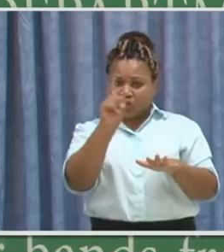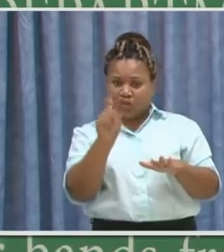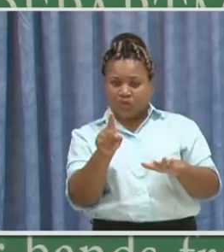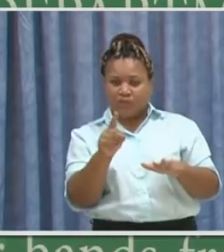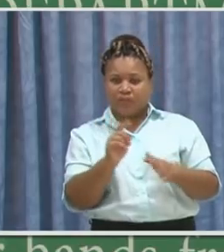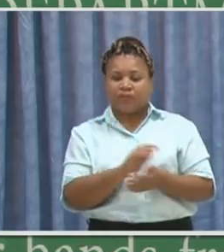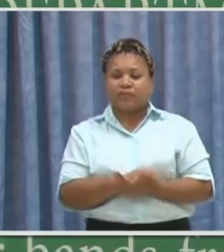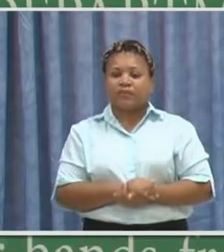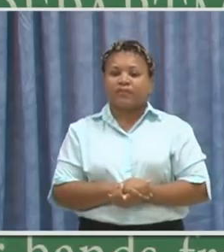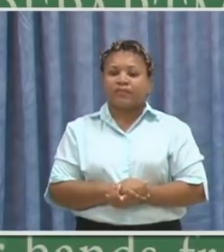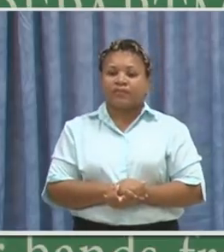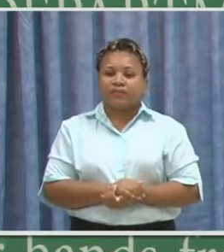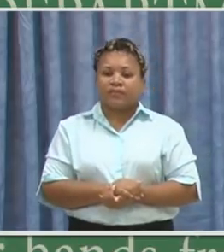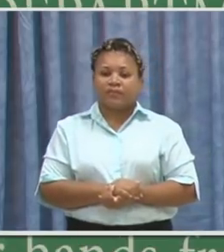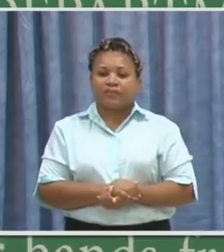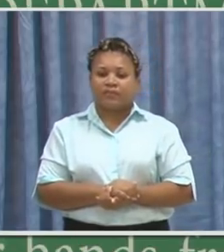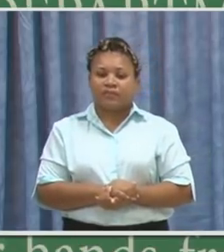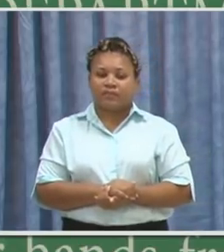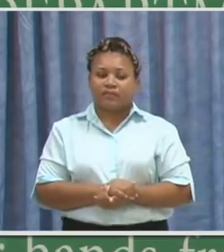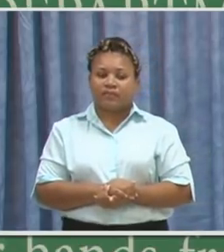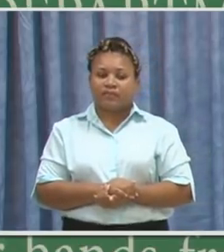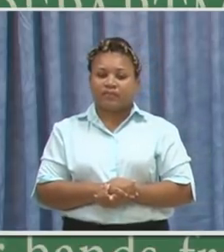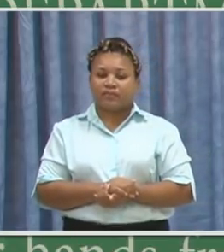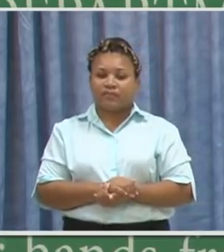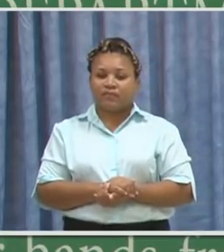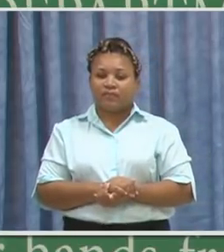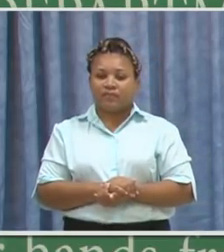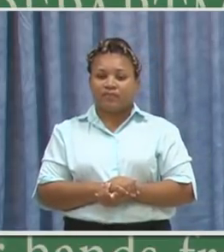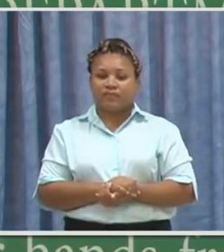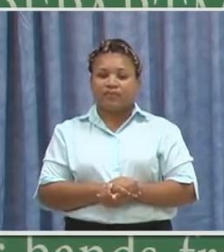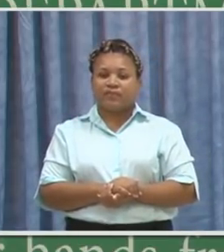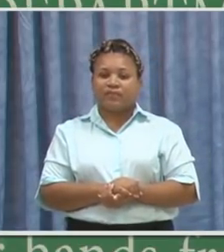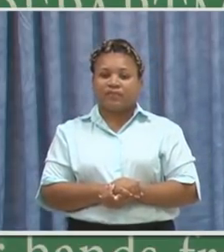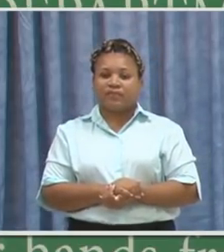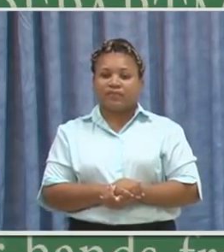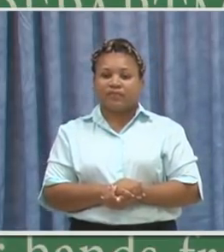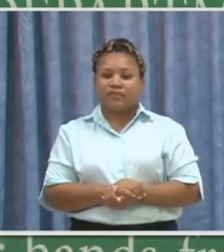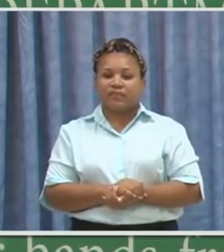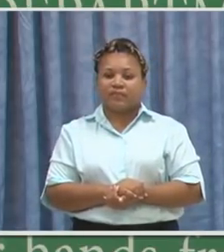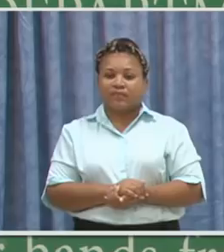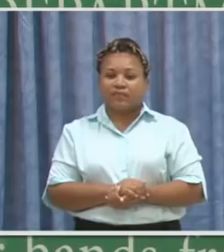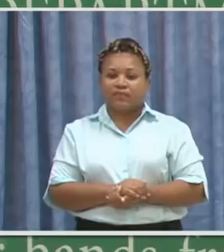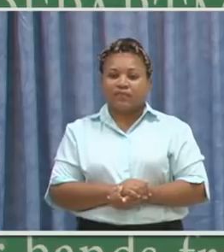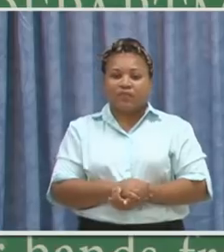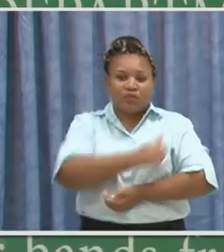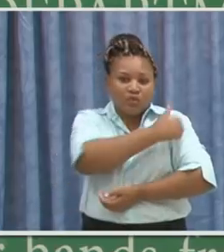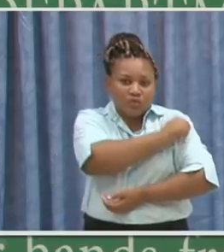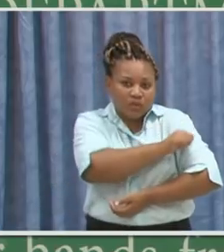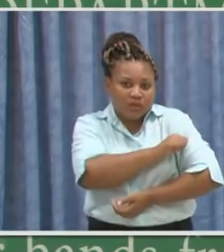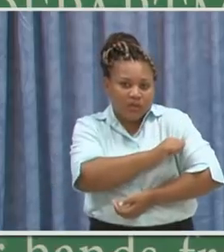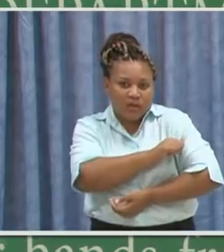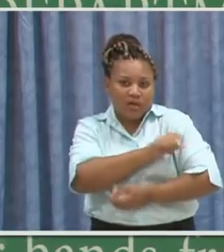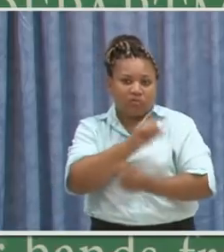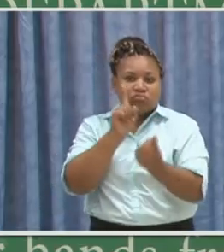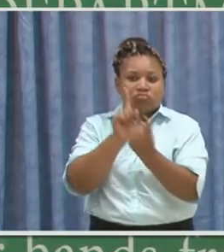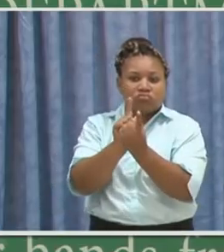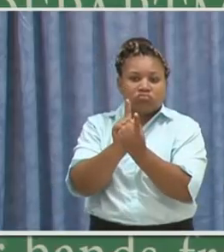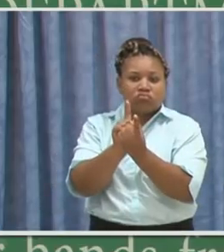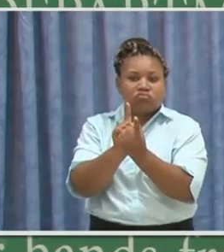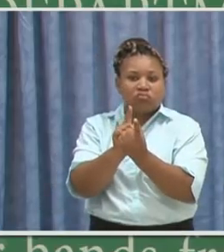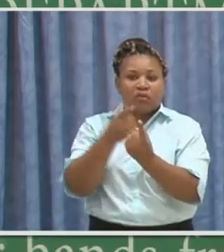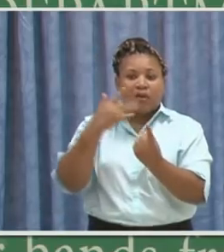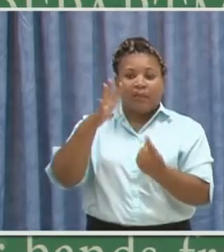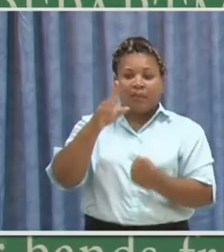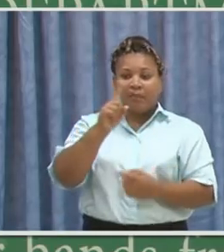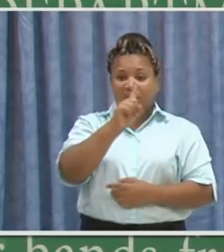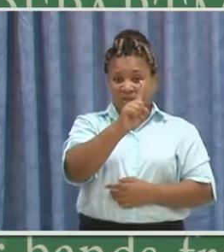différents endroits à rester. Ça y va, il y a un grand compagnon, beaucoup de gens qui sont moins. Et nous identifions des issues depuis plusieurs semaines.